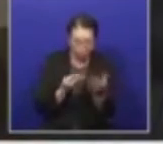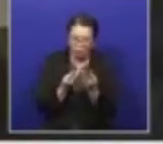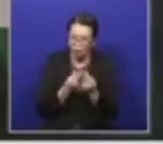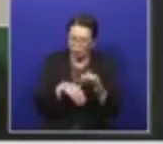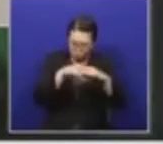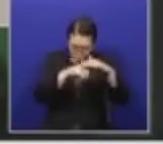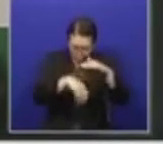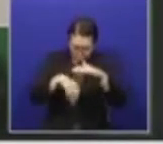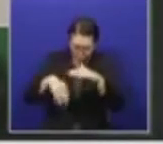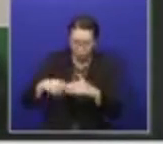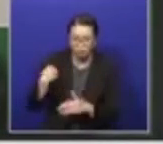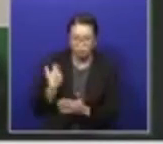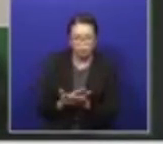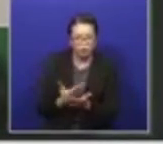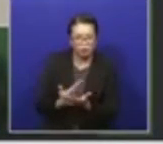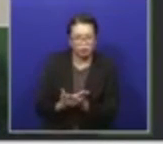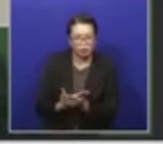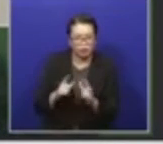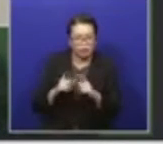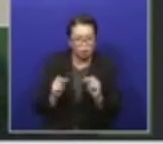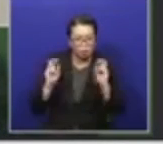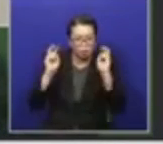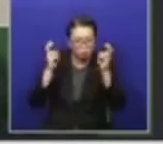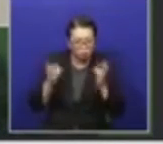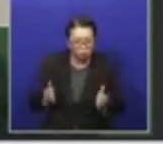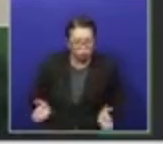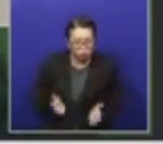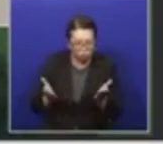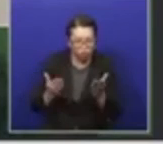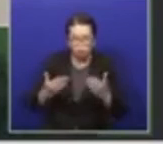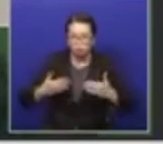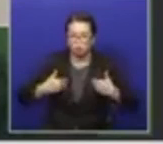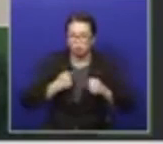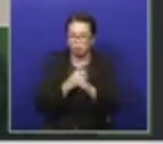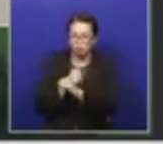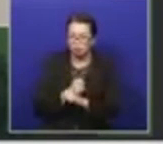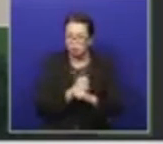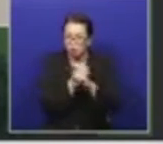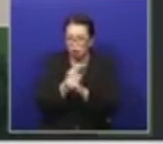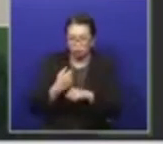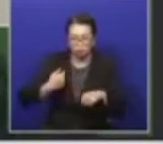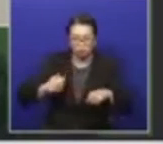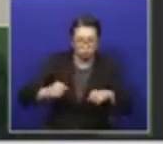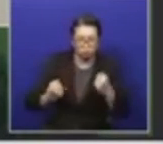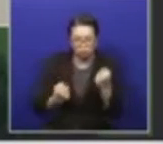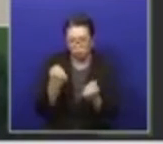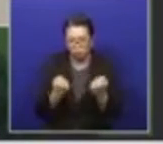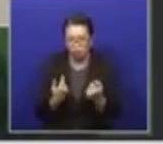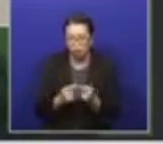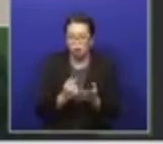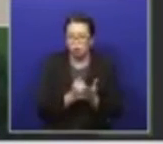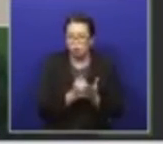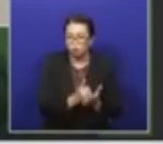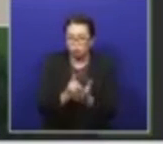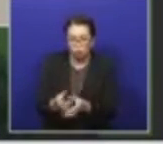นี่ท่านใช้เงินไปกับเรื่องส่งเสริมความปลอดภัยทางถนนรวมทั้งใช้ช่วยผู้ประสบภัยผู้พิ